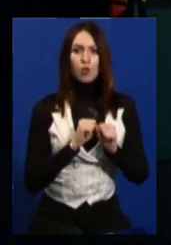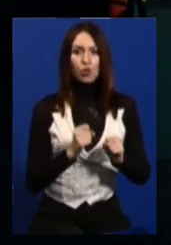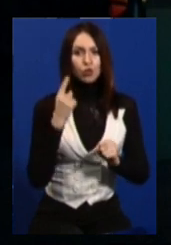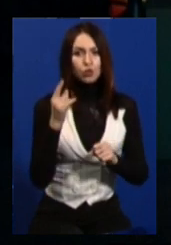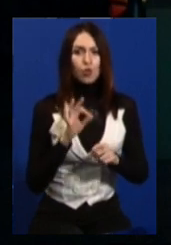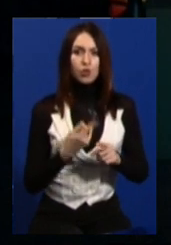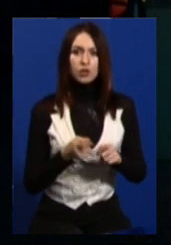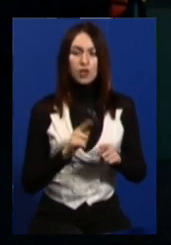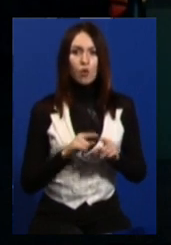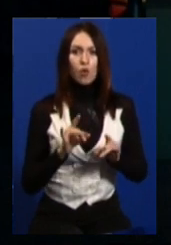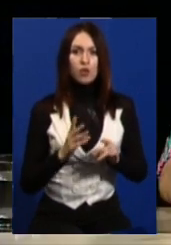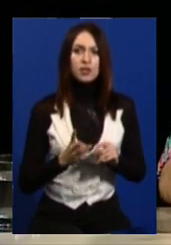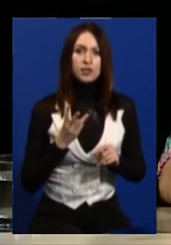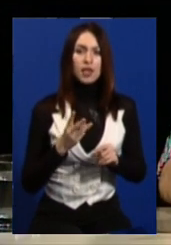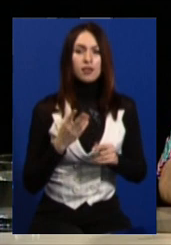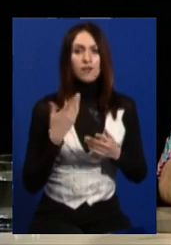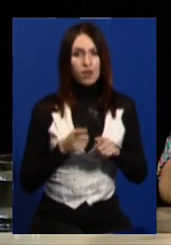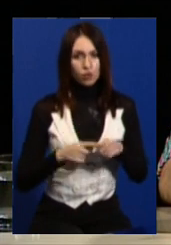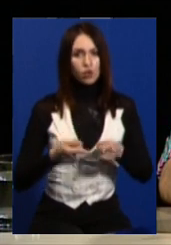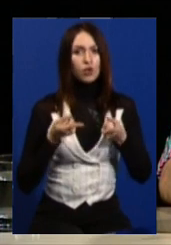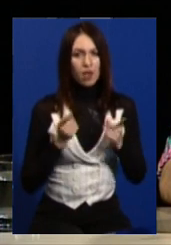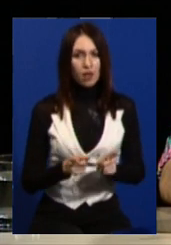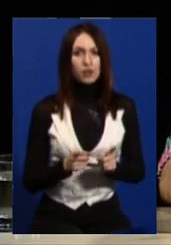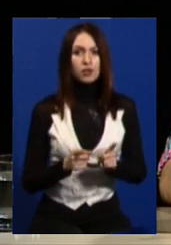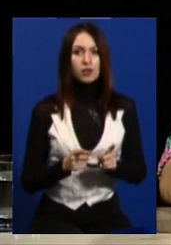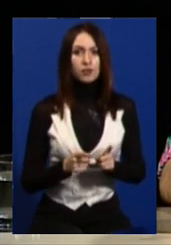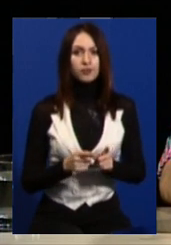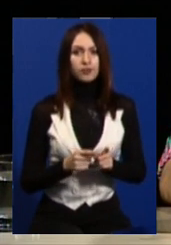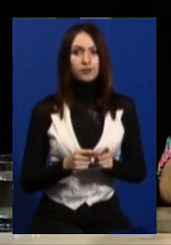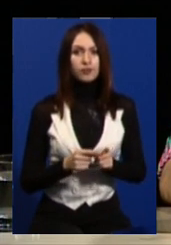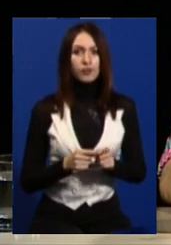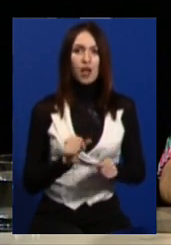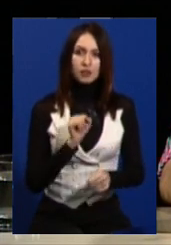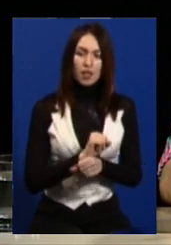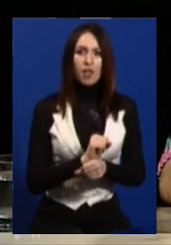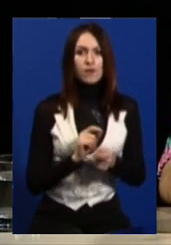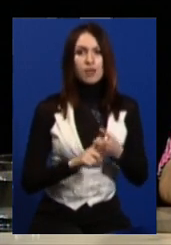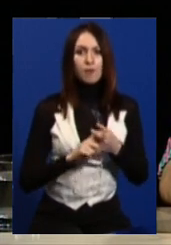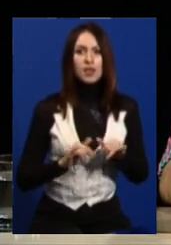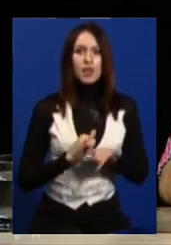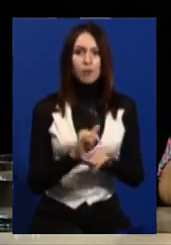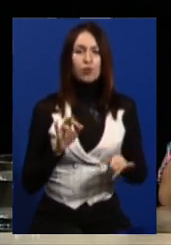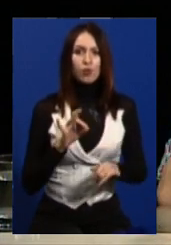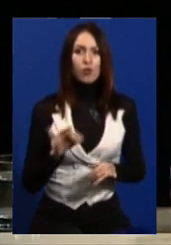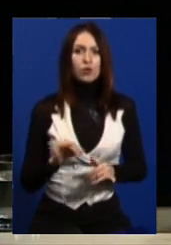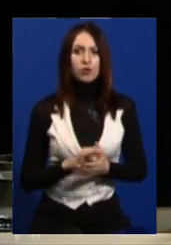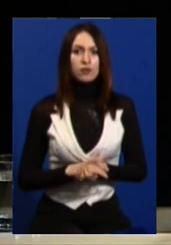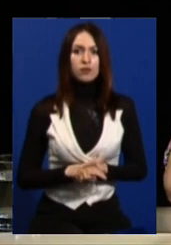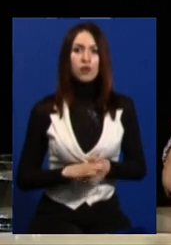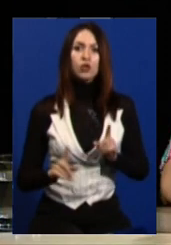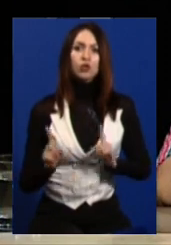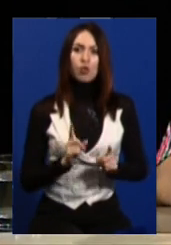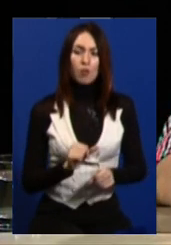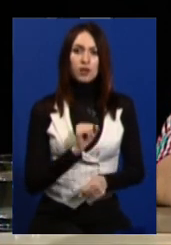такої ініціативи? Наскільки це реальний засіб зупинити епідемію кору? Чтобы